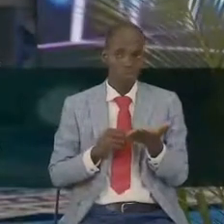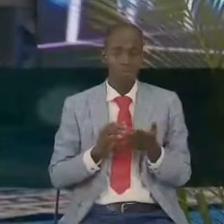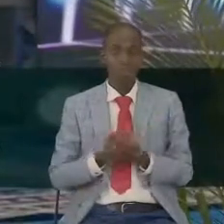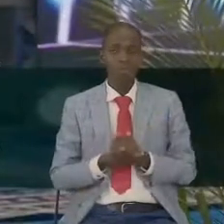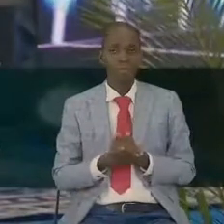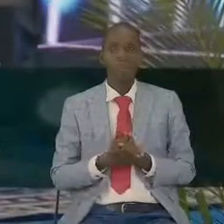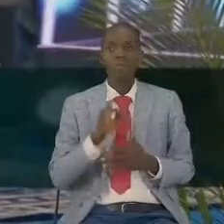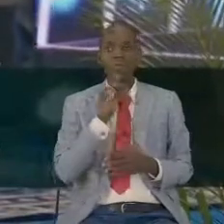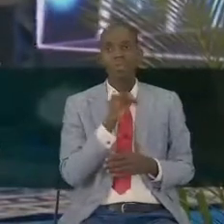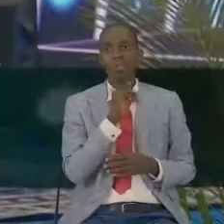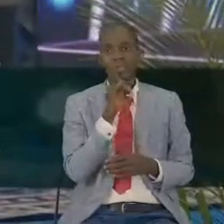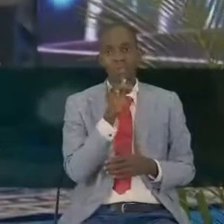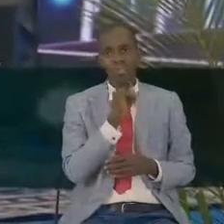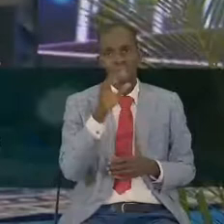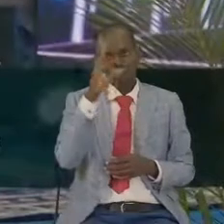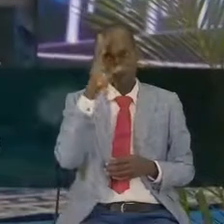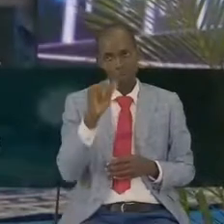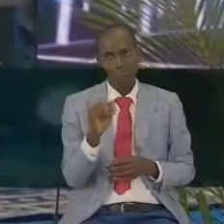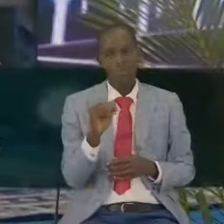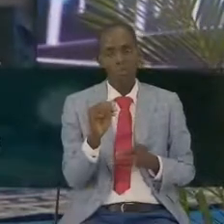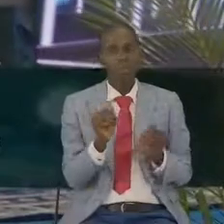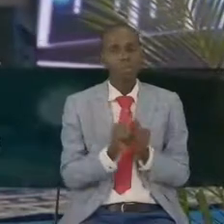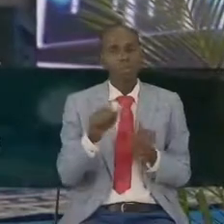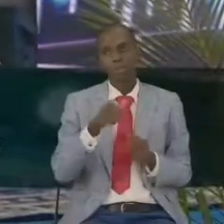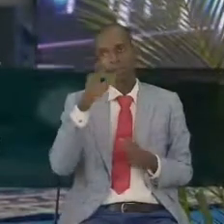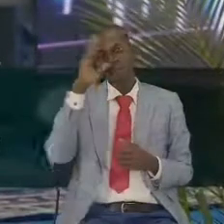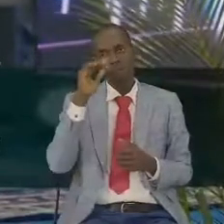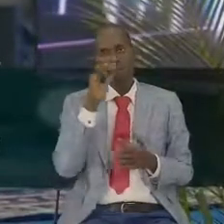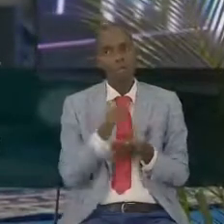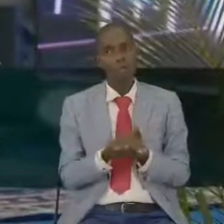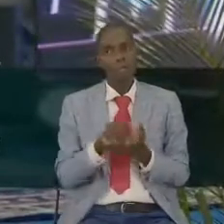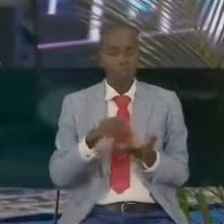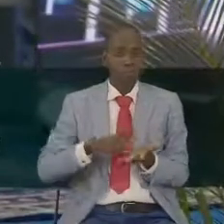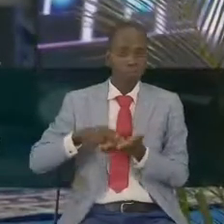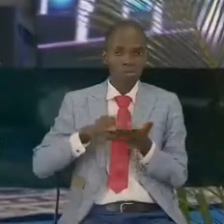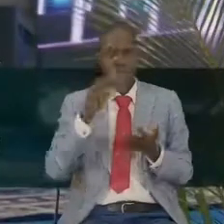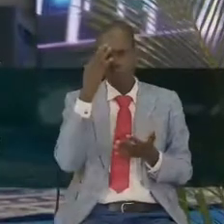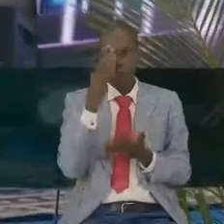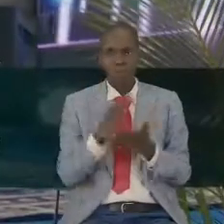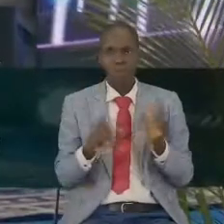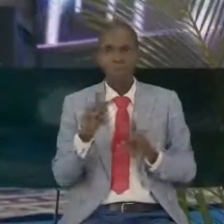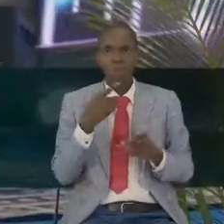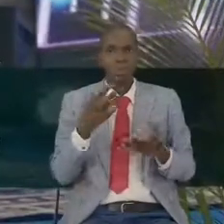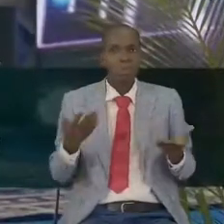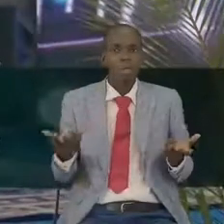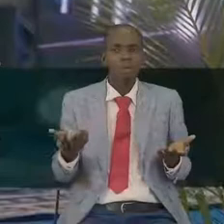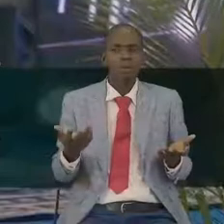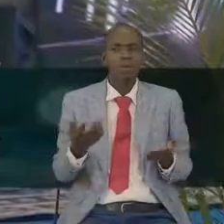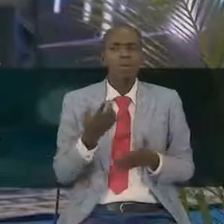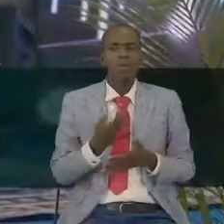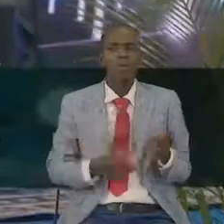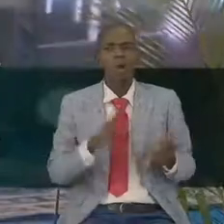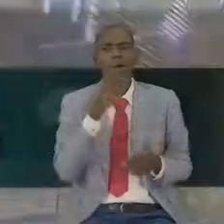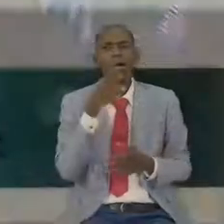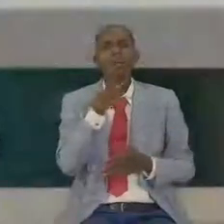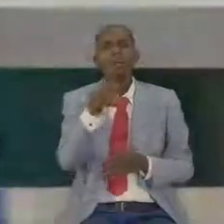ce n'est pas un homme avec la femme d'autrui. Vous savez, certaines personnes disent, qu'est-ce que ces